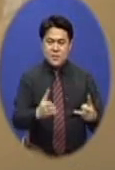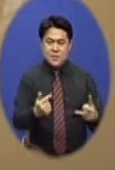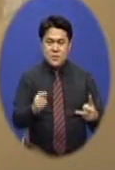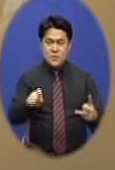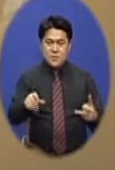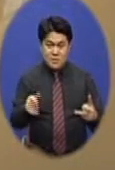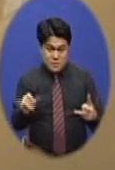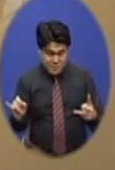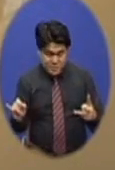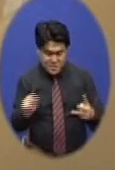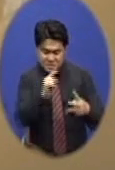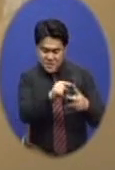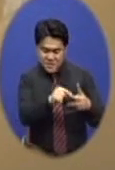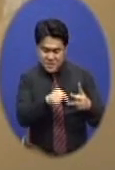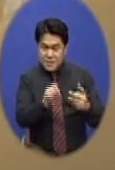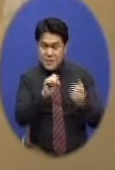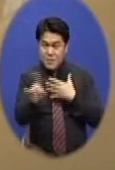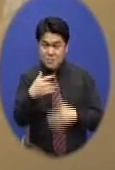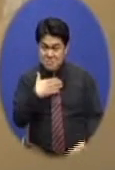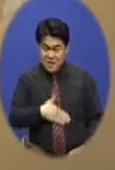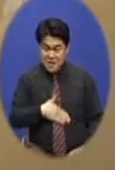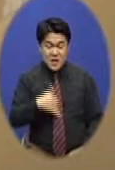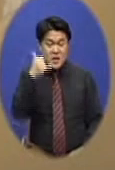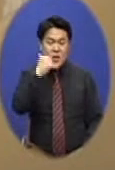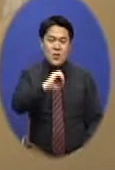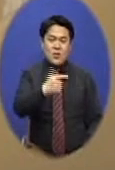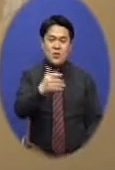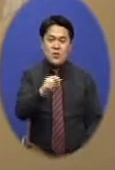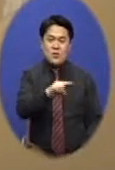네. 정답을 아신 분은 ARS